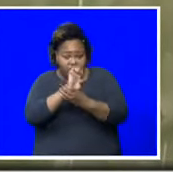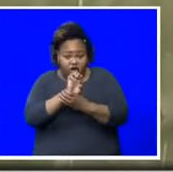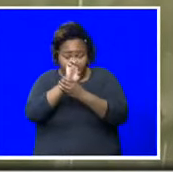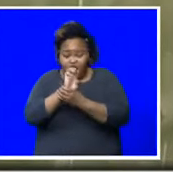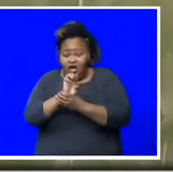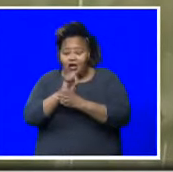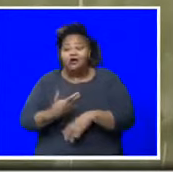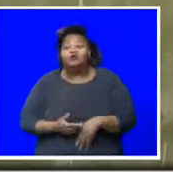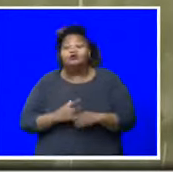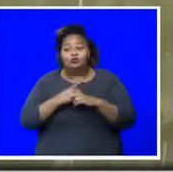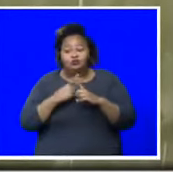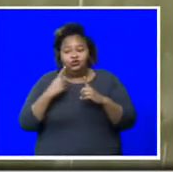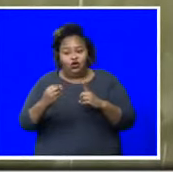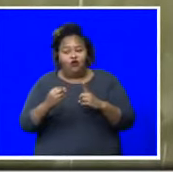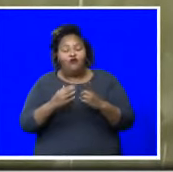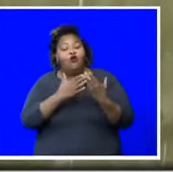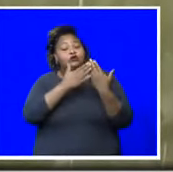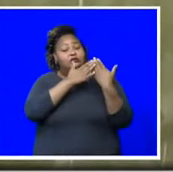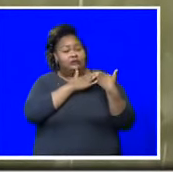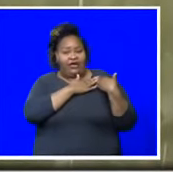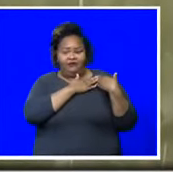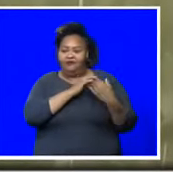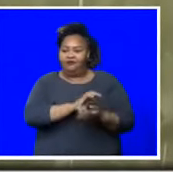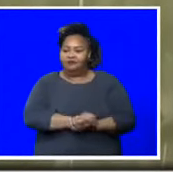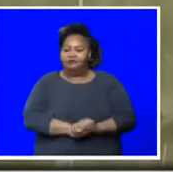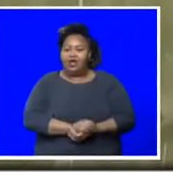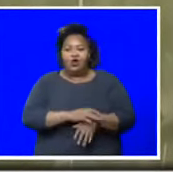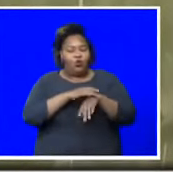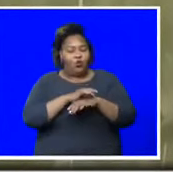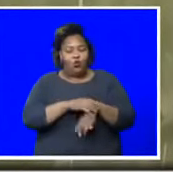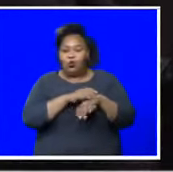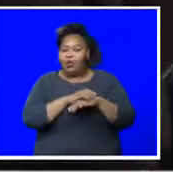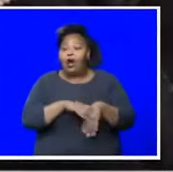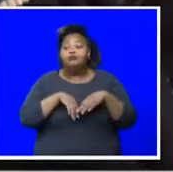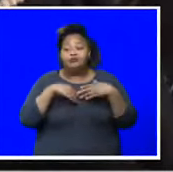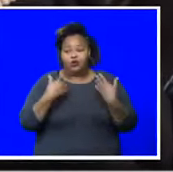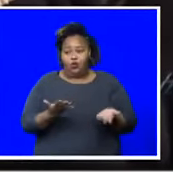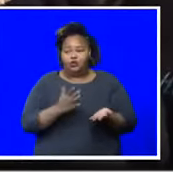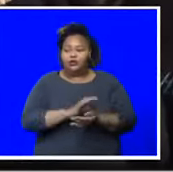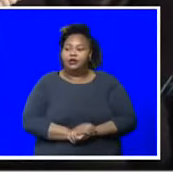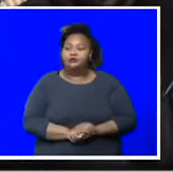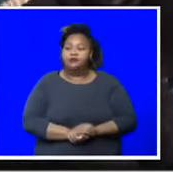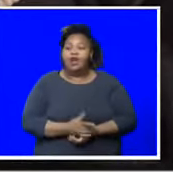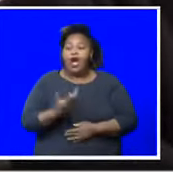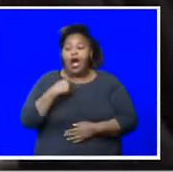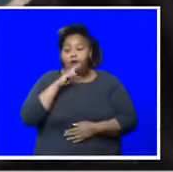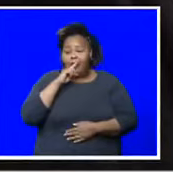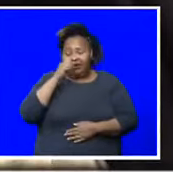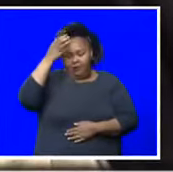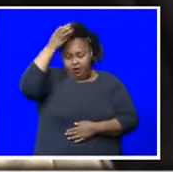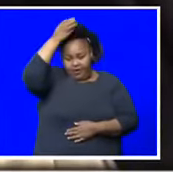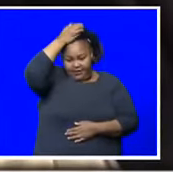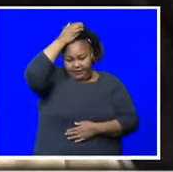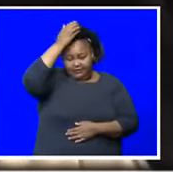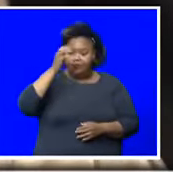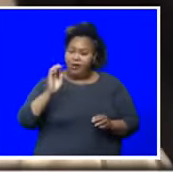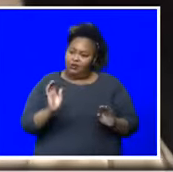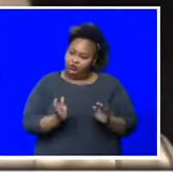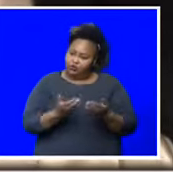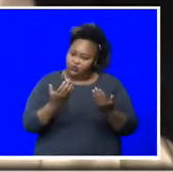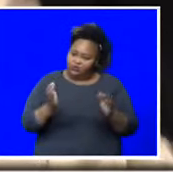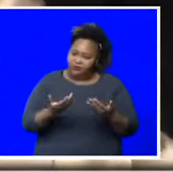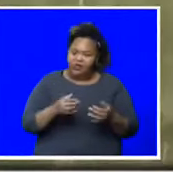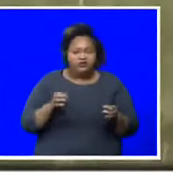awendani lutho uphela ukuthi khona lokusemtimbeni wakho but basikhuthata basitshele ukuthi ningesabi ndawo